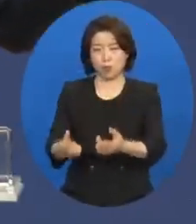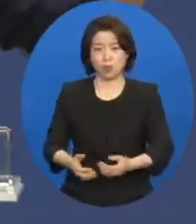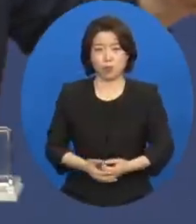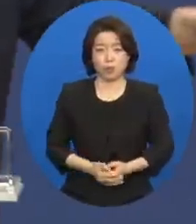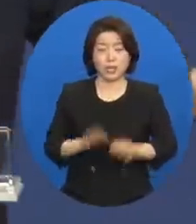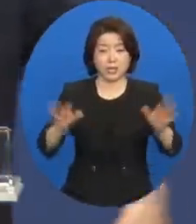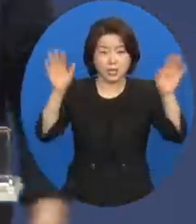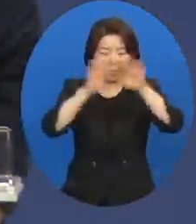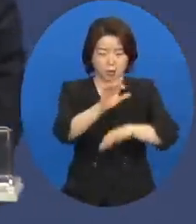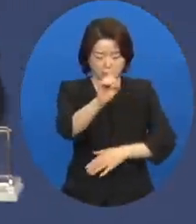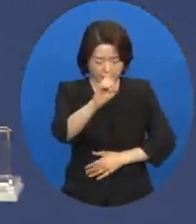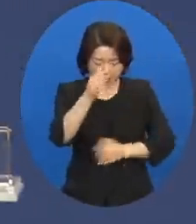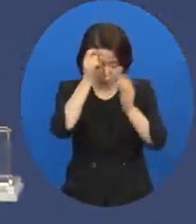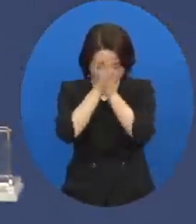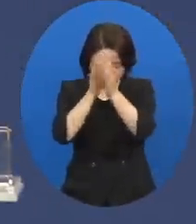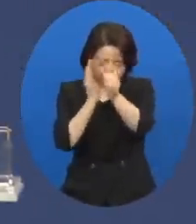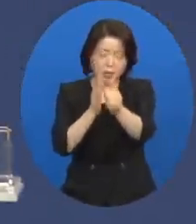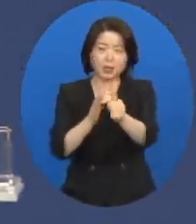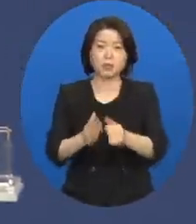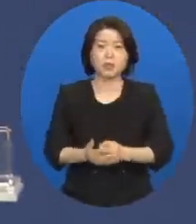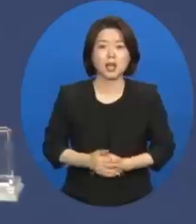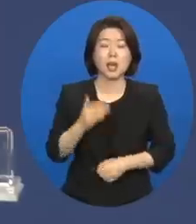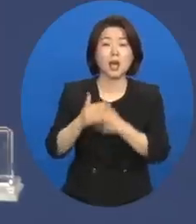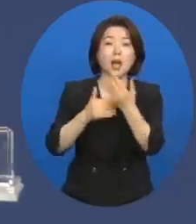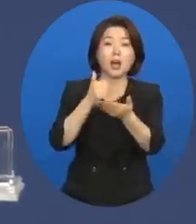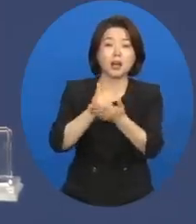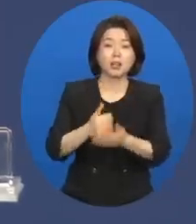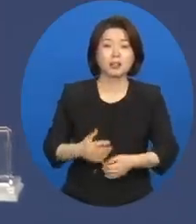밤에 한 가지만 우리 기도했으면 좋겠습니다. 하나님,